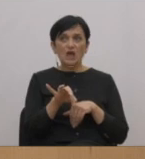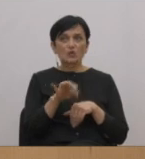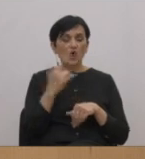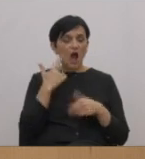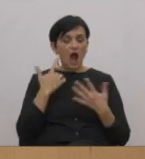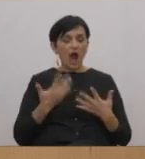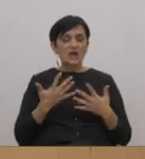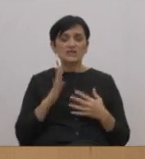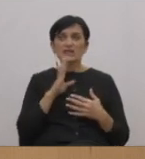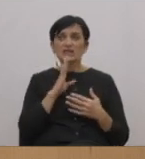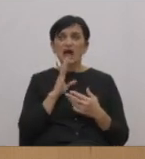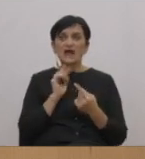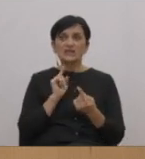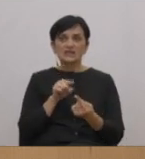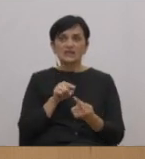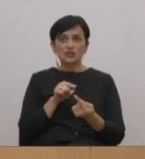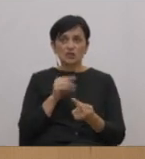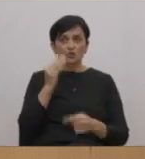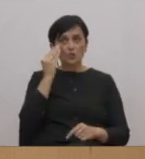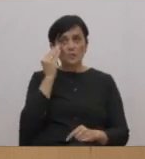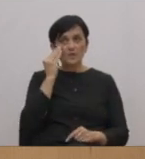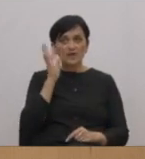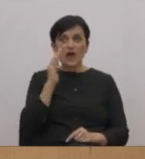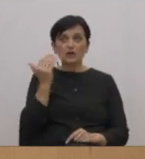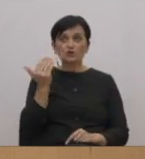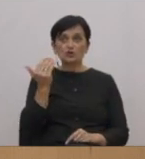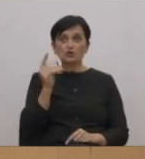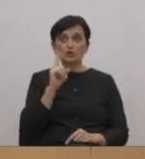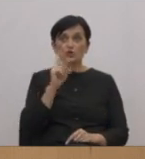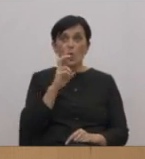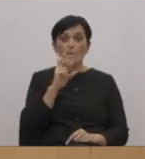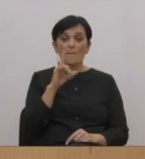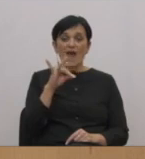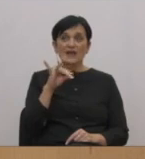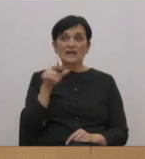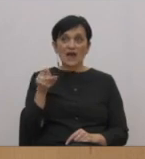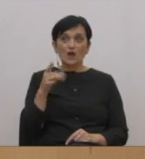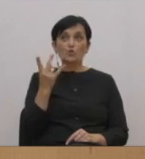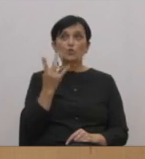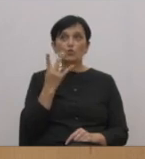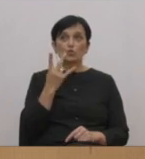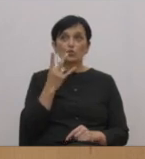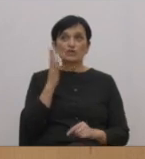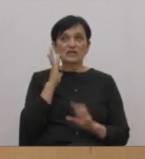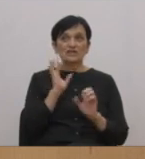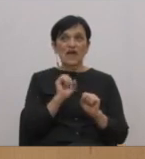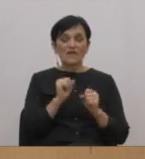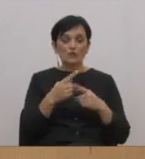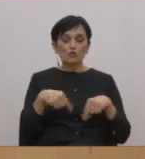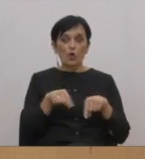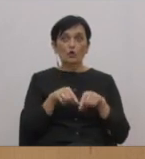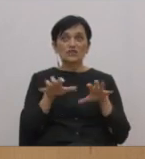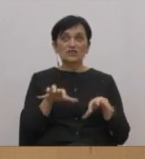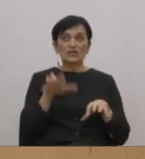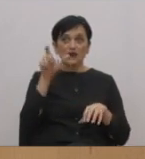debit, calis in armdec. Migaciniat tu ara, romperaia unda ik awebdes, taudatsuis comitetis,